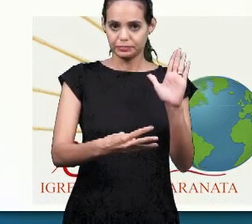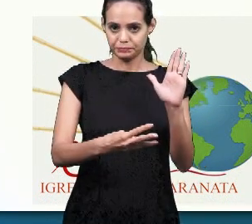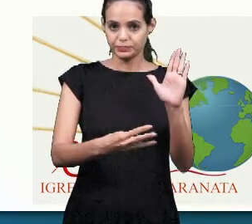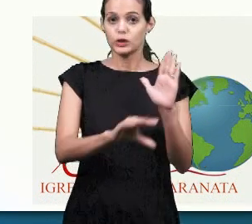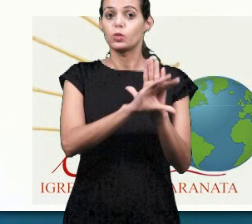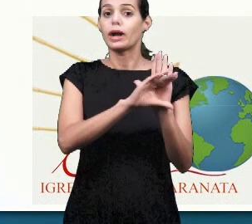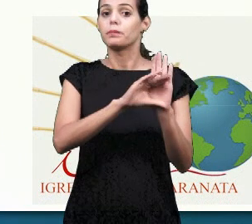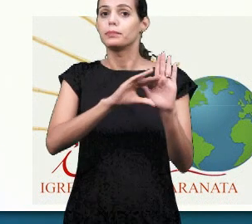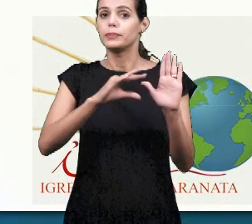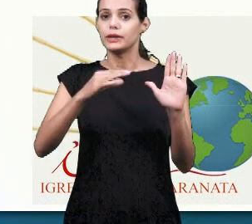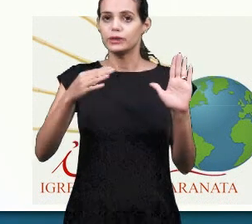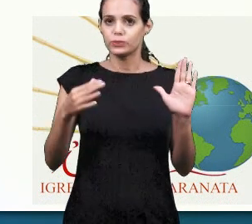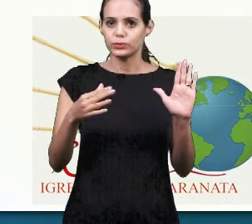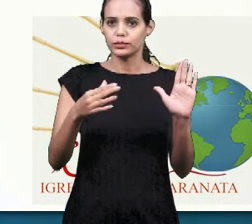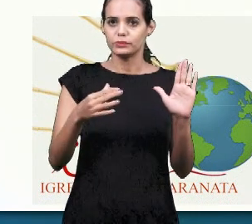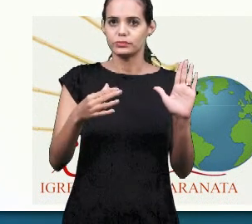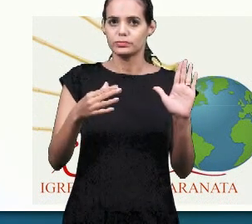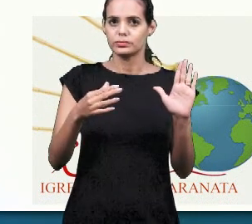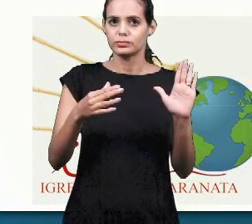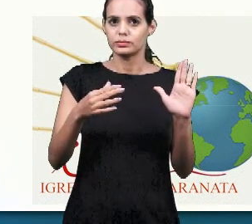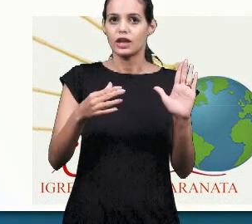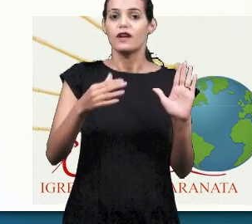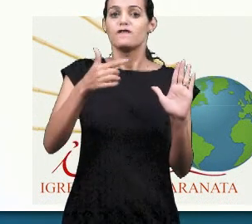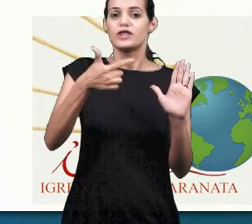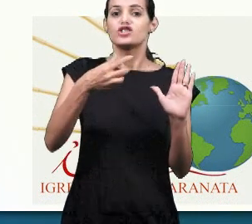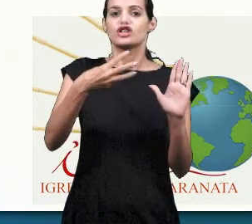d'Exode. Vous allez lire,